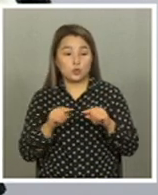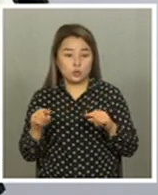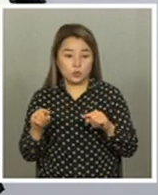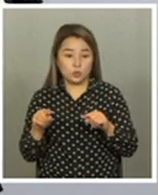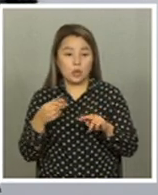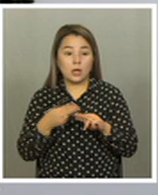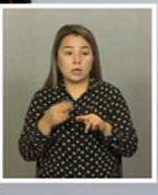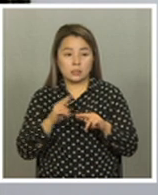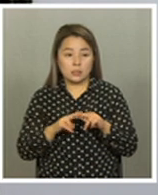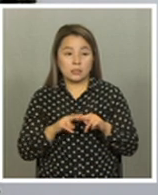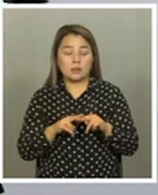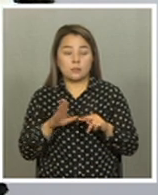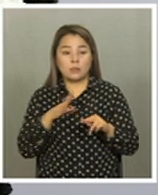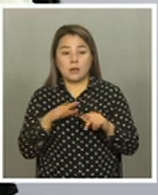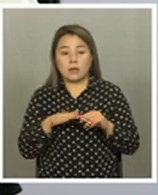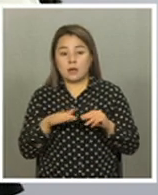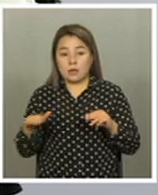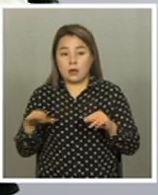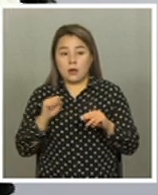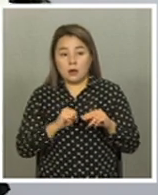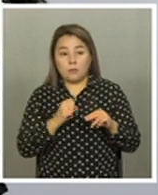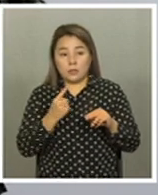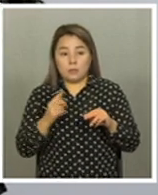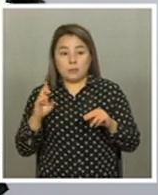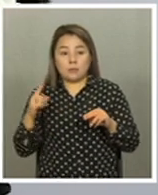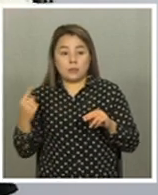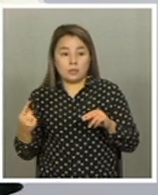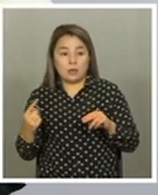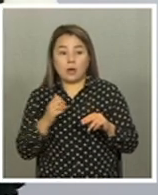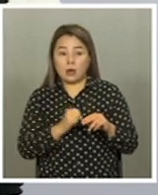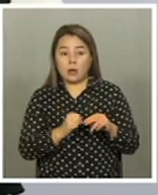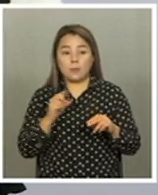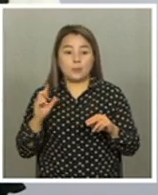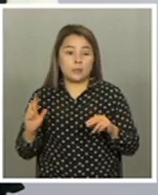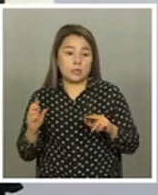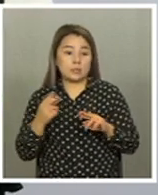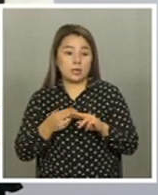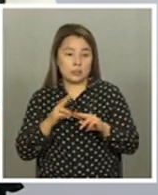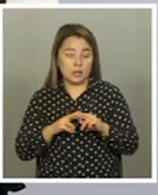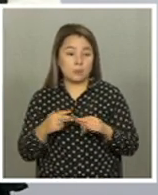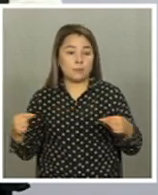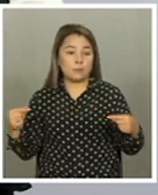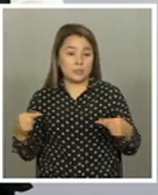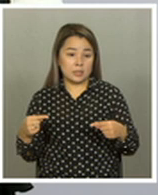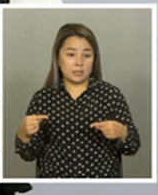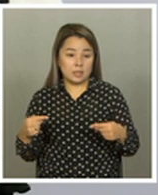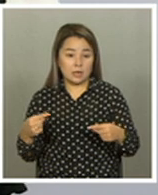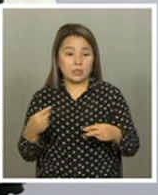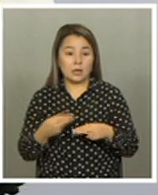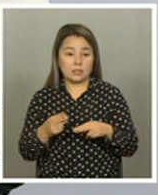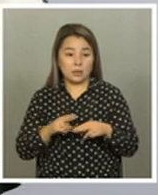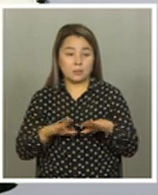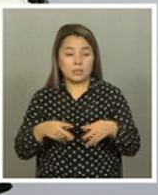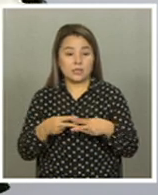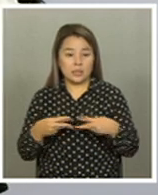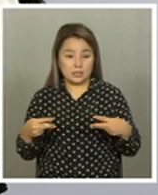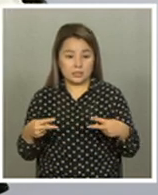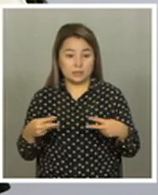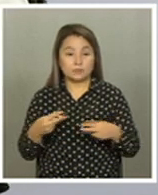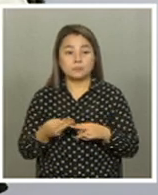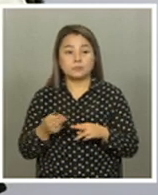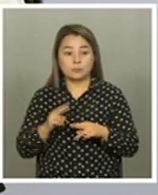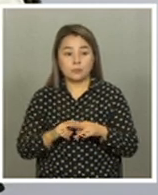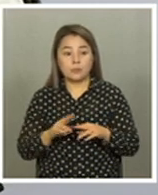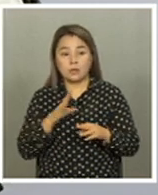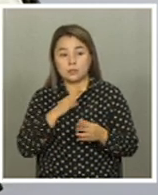бұрыштың қабырғасы болатын А1, Б1 мен мынау АБ екеуі беттеседі. Себебі ол қабырғалар тең. Ал және осы